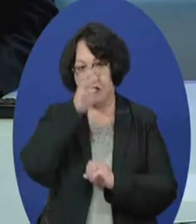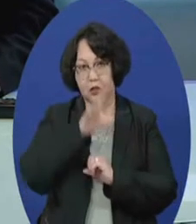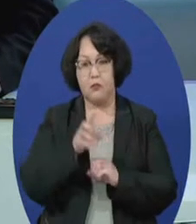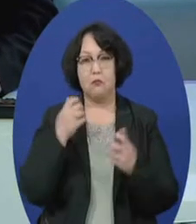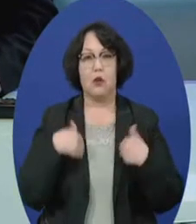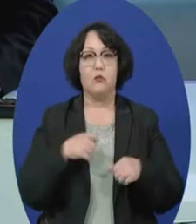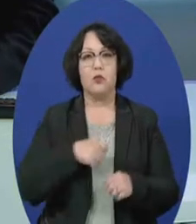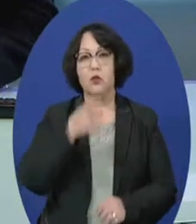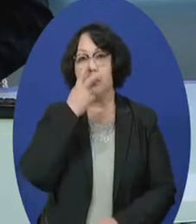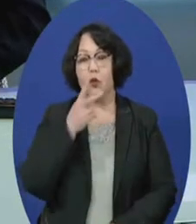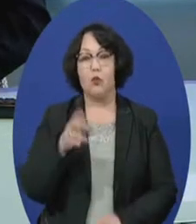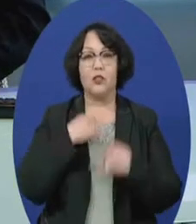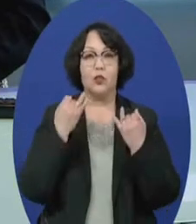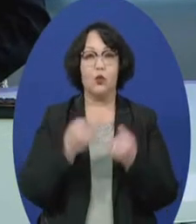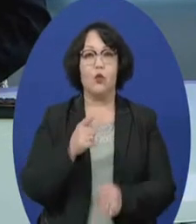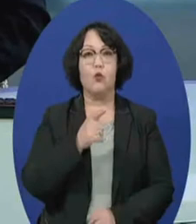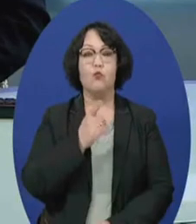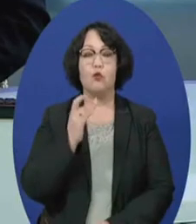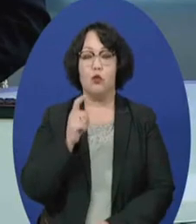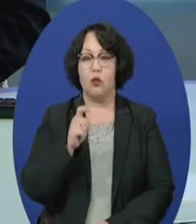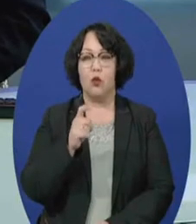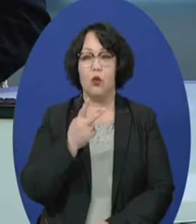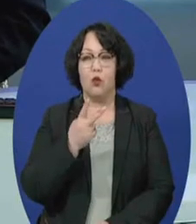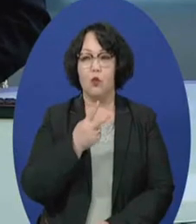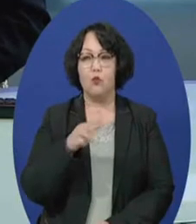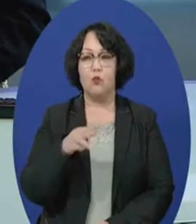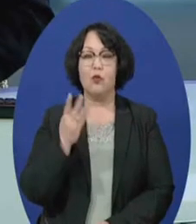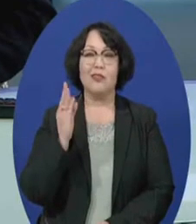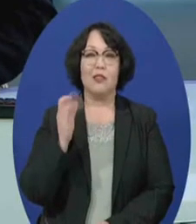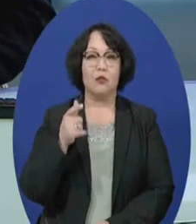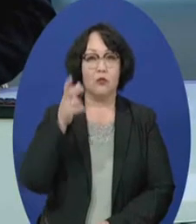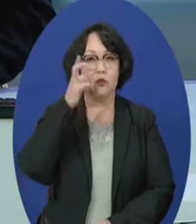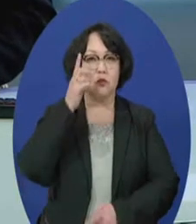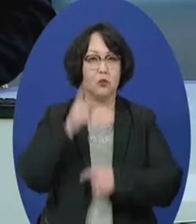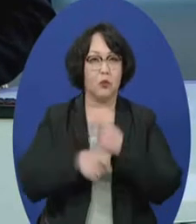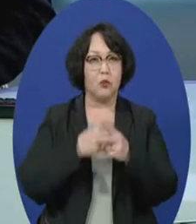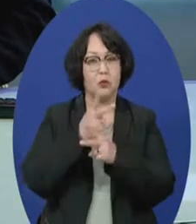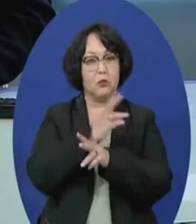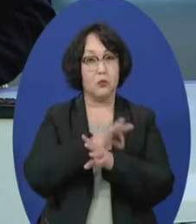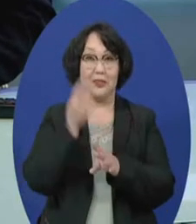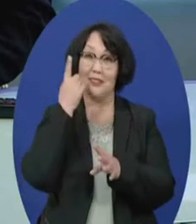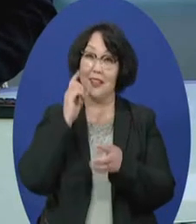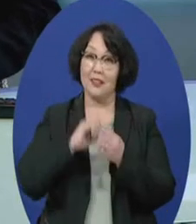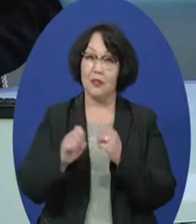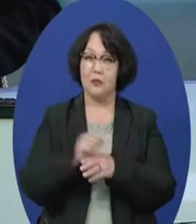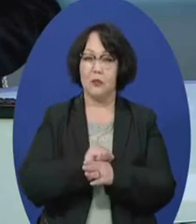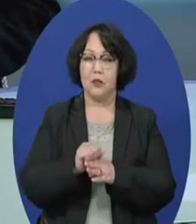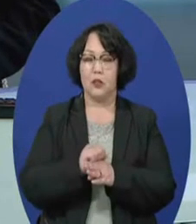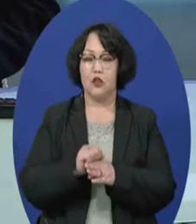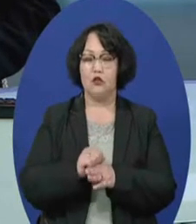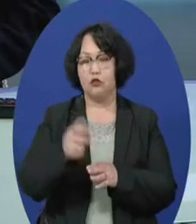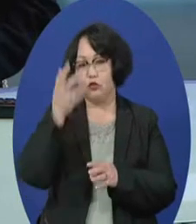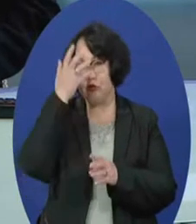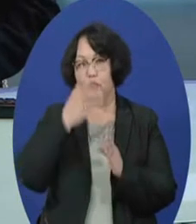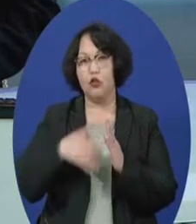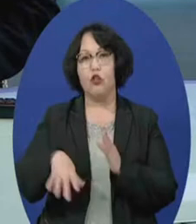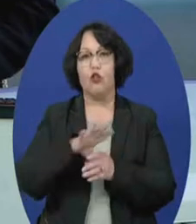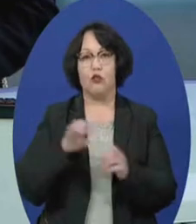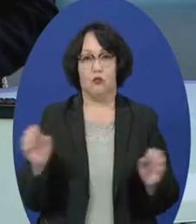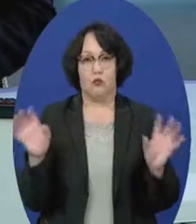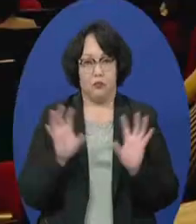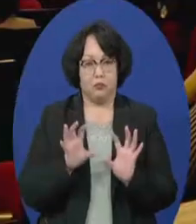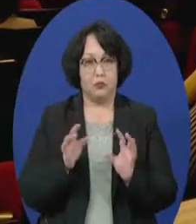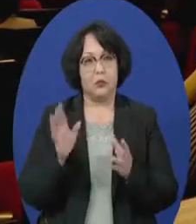зарим гишүүний хувьд хүмүүнлэг боловсролын тухай хуулийн төслийг санаачлан боловсруулад байгаа юм. Тухайн хуулийн төслийг танилцуулах уулзалт төрийн ордонд